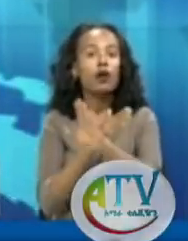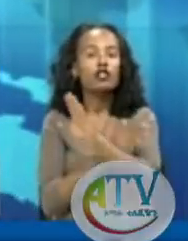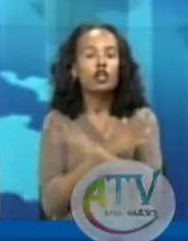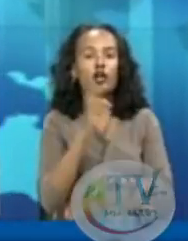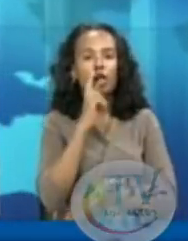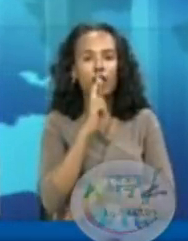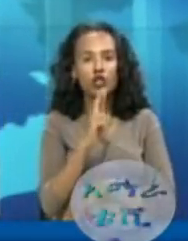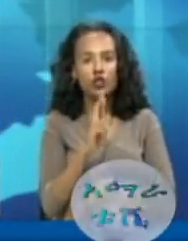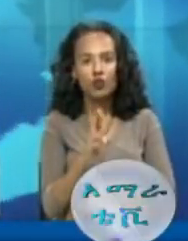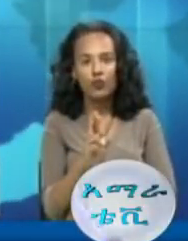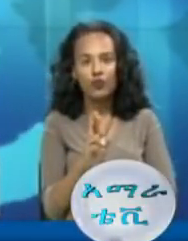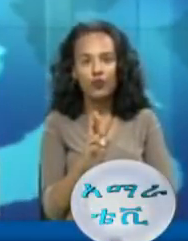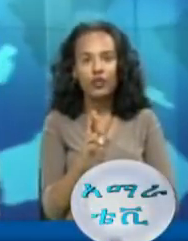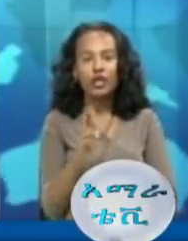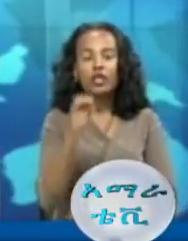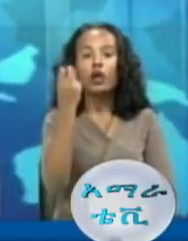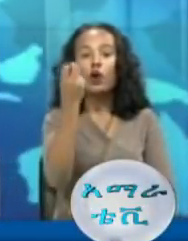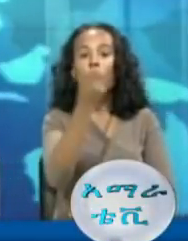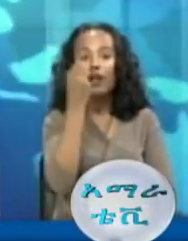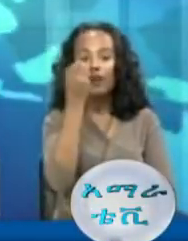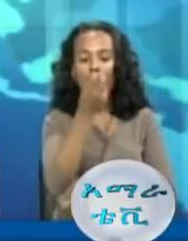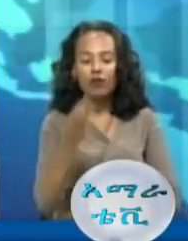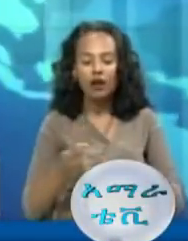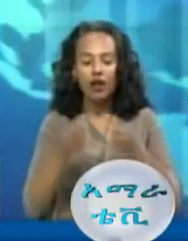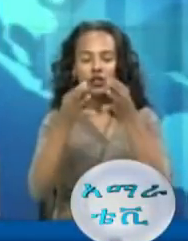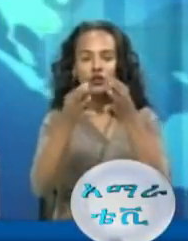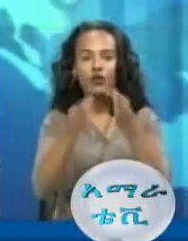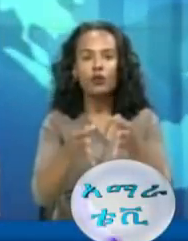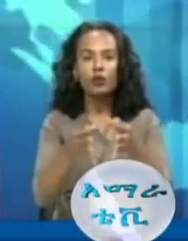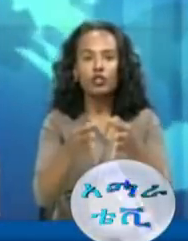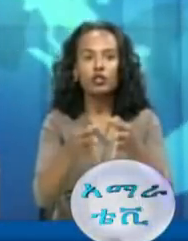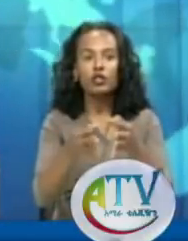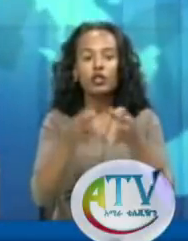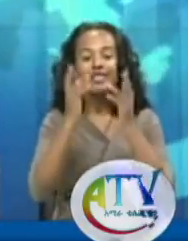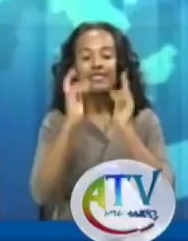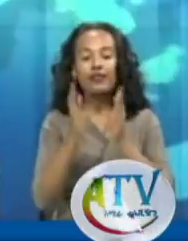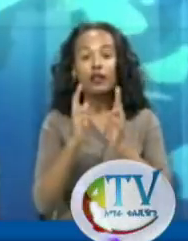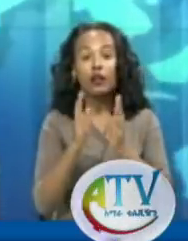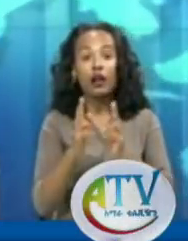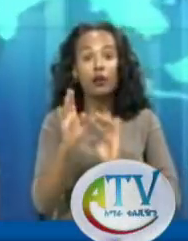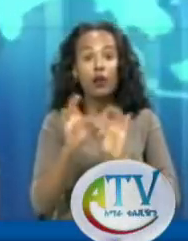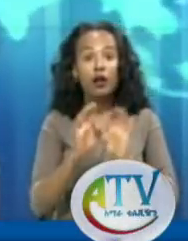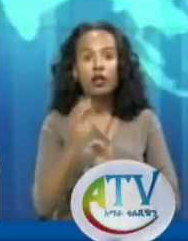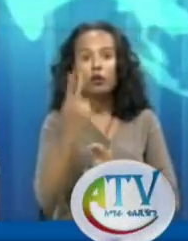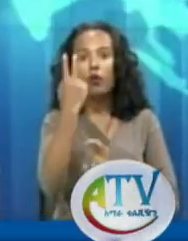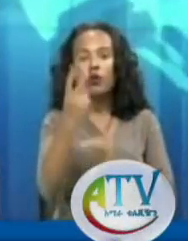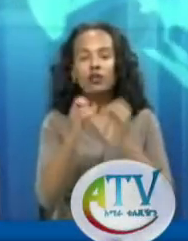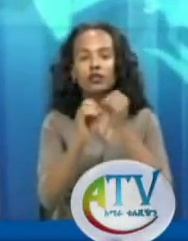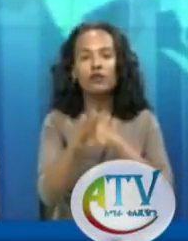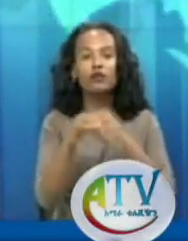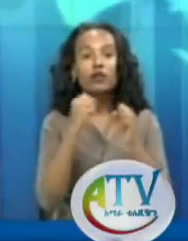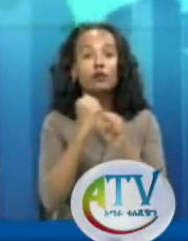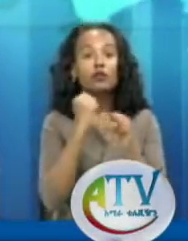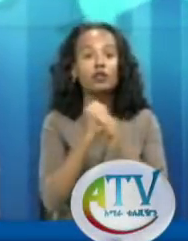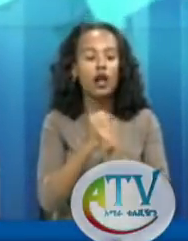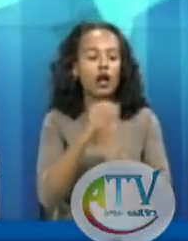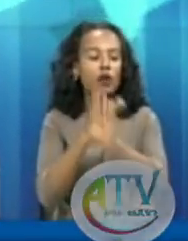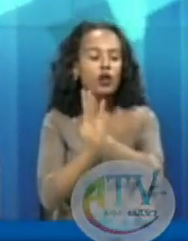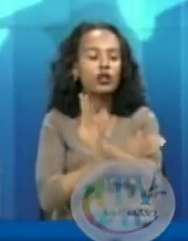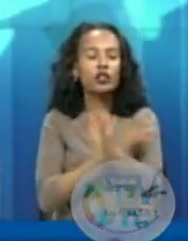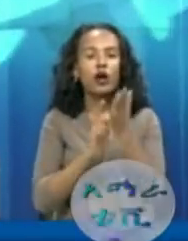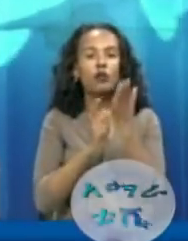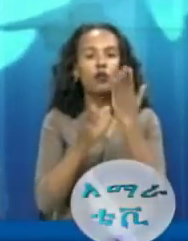ናቸው። የወረዳ ትራንስፎርሜሽንን ለማሳለጥ በሁለት ዘርፍ የሚካሄድ የማሻሻያ ፕሮግራም